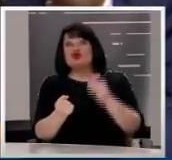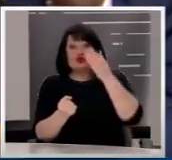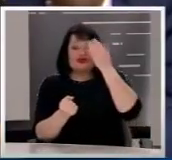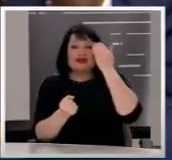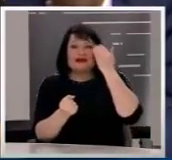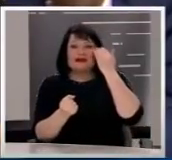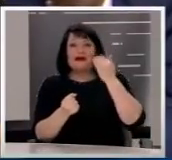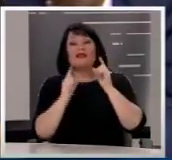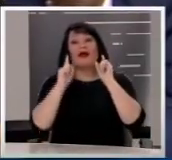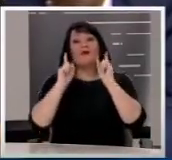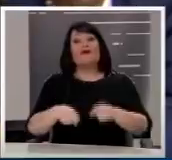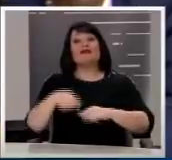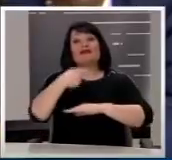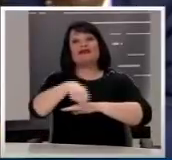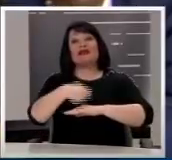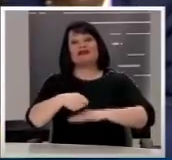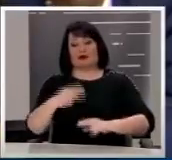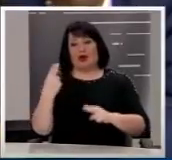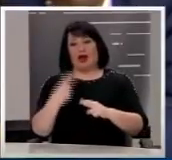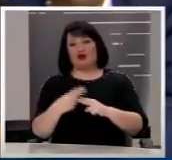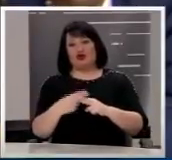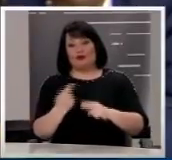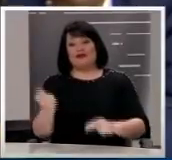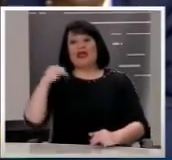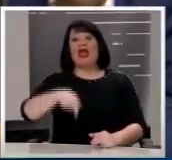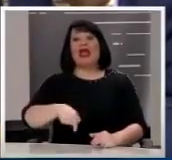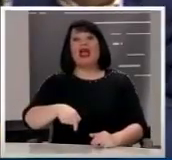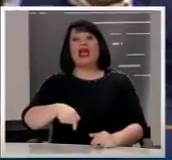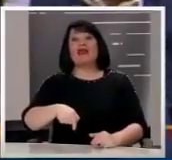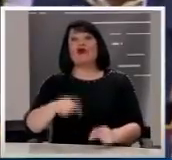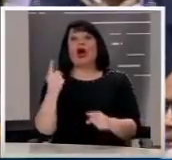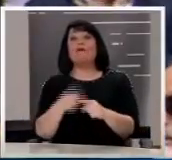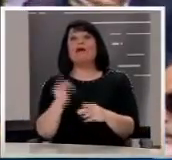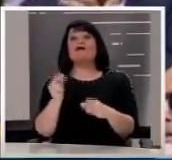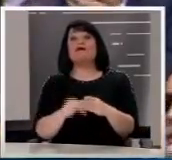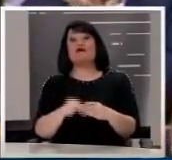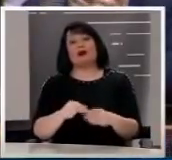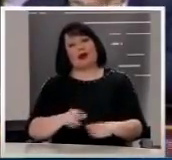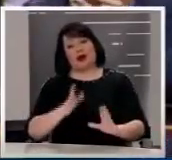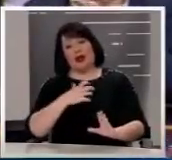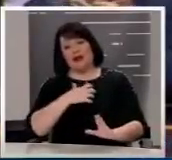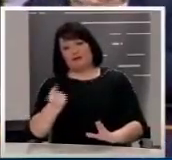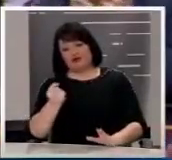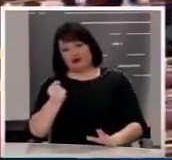τους θα την κρίνει η δικαιοσύνη και όχι εμείς εδώ με μια απλή ψηφοφορία.